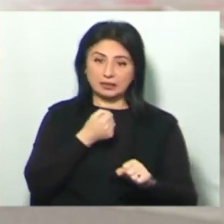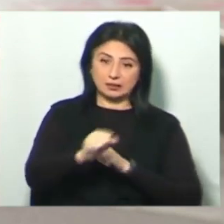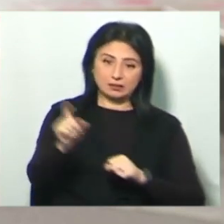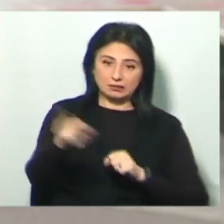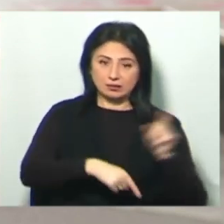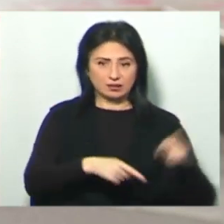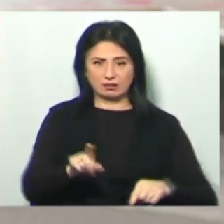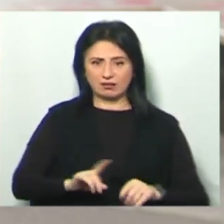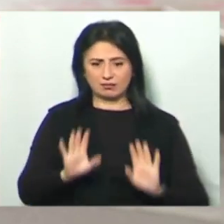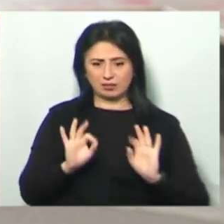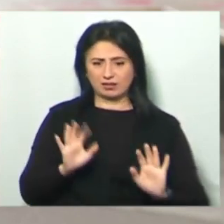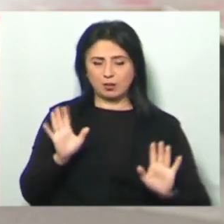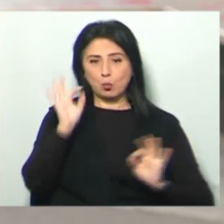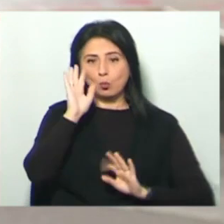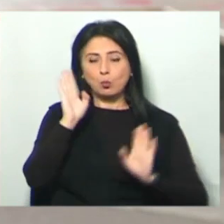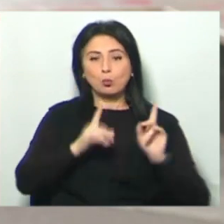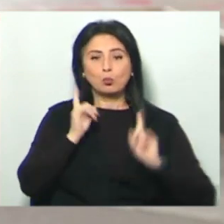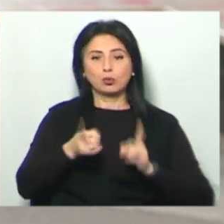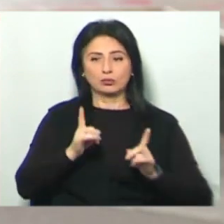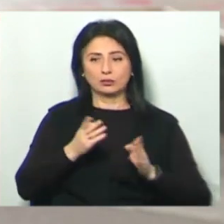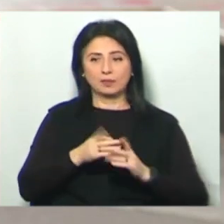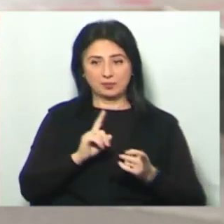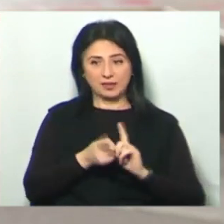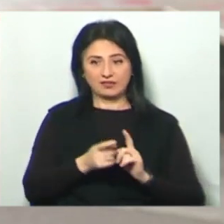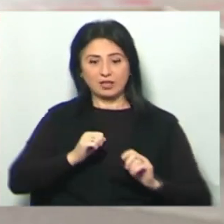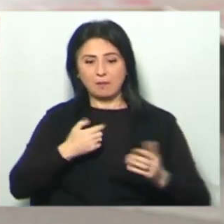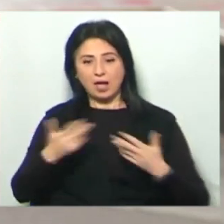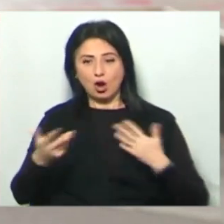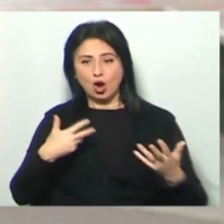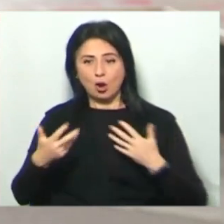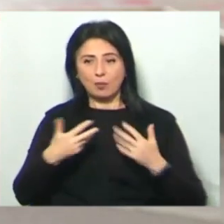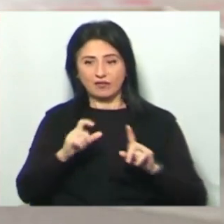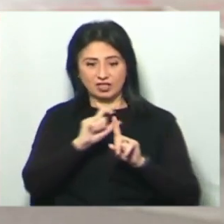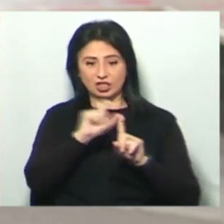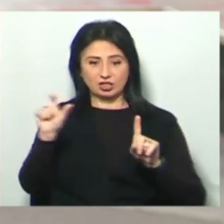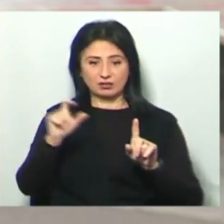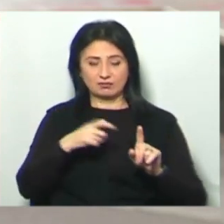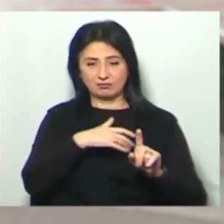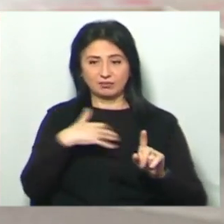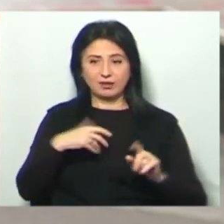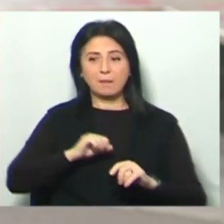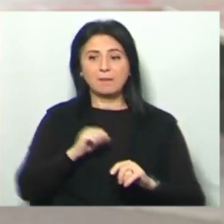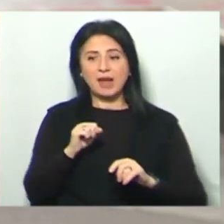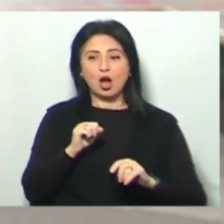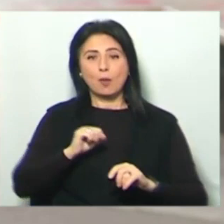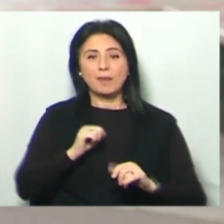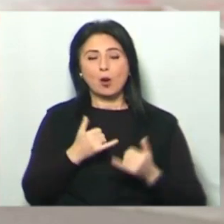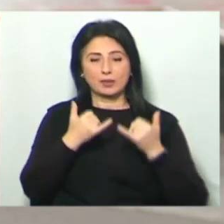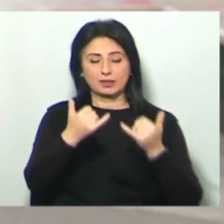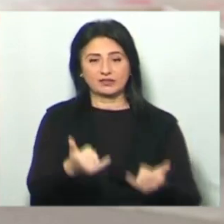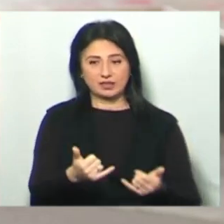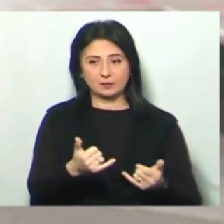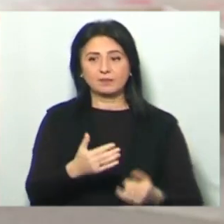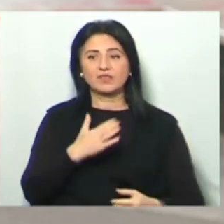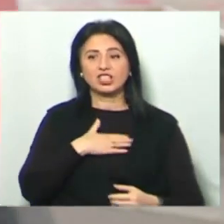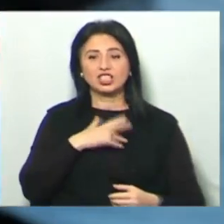და ესე უნდა იყოს და ისე, არა პირიქით, მეგობრობით. და სლოგანიც ესეთი არჩიეს: მეგობარი მეგობრისთვის,